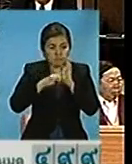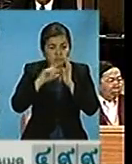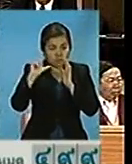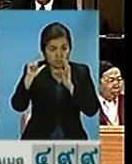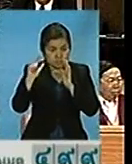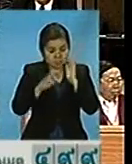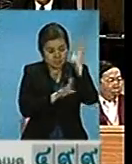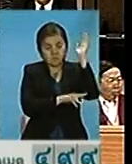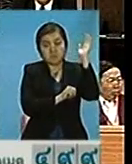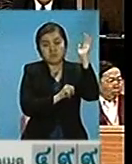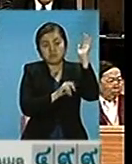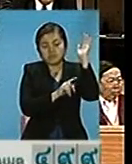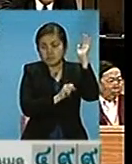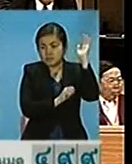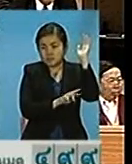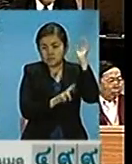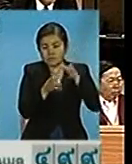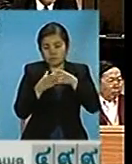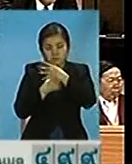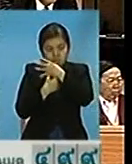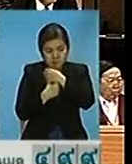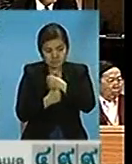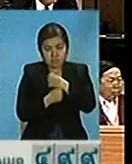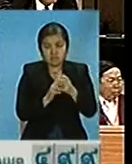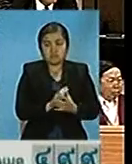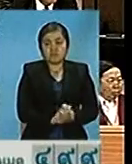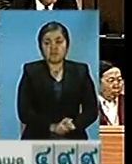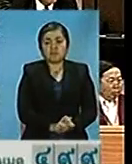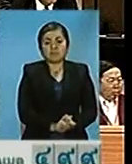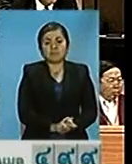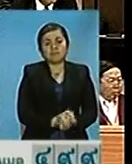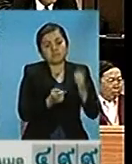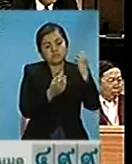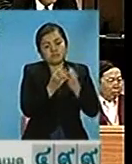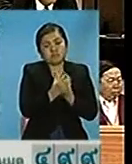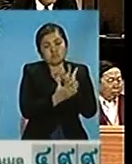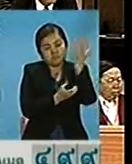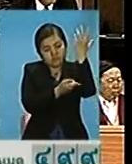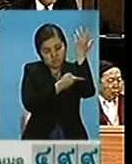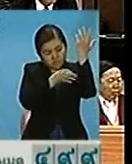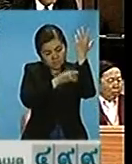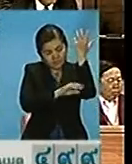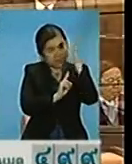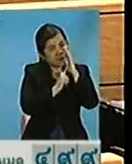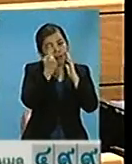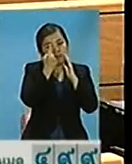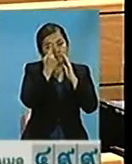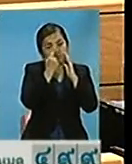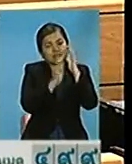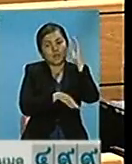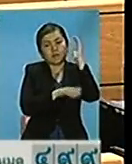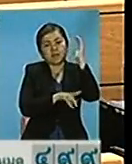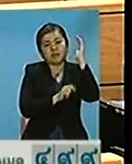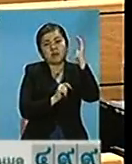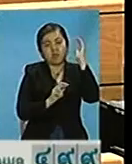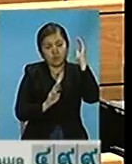จังหวัดตรังพรรคประชาธิปัตย์ครับยางพาราต้นแรกครับอยู่ที่นั่นท่านประธานครับ